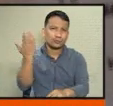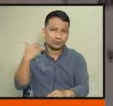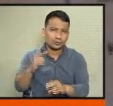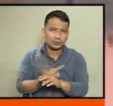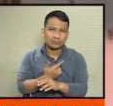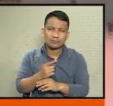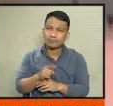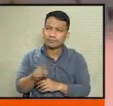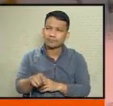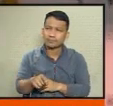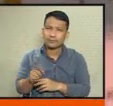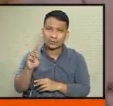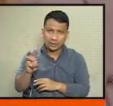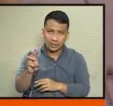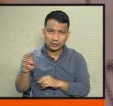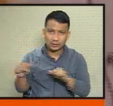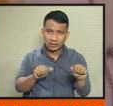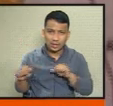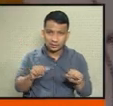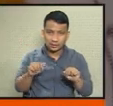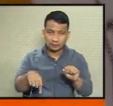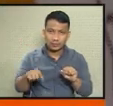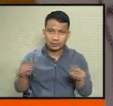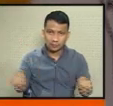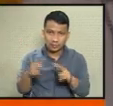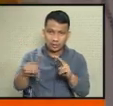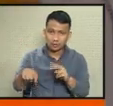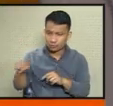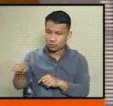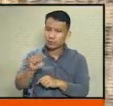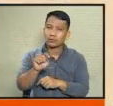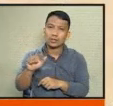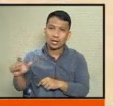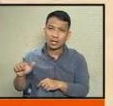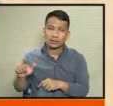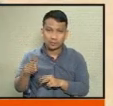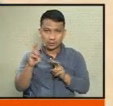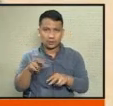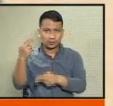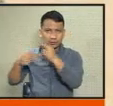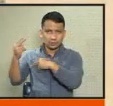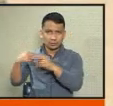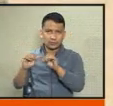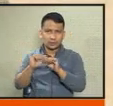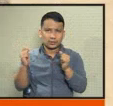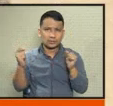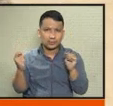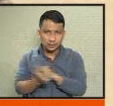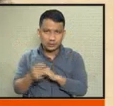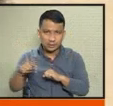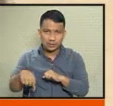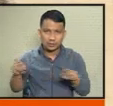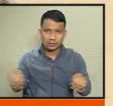na isa sa mga anim na active volcano sa Pilipinas, itong Taal. Kung titingnan ng kasaysayan, lambes ang binago ng mga pagputok ng